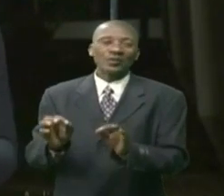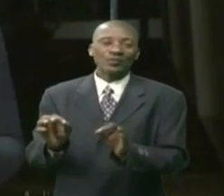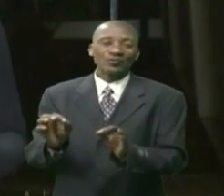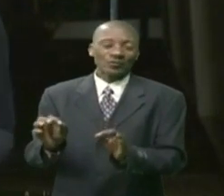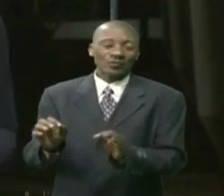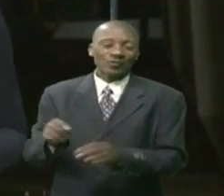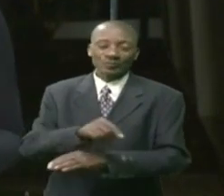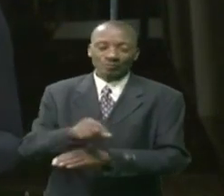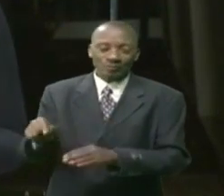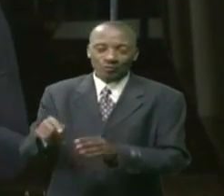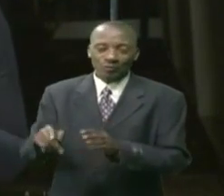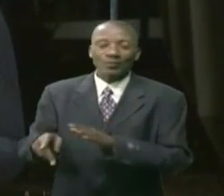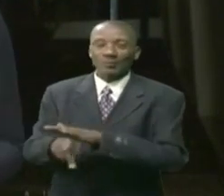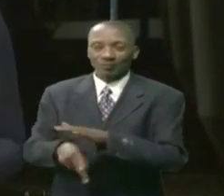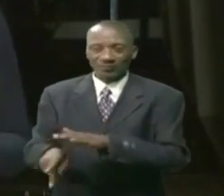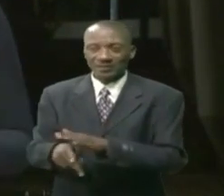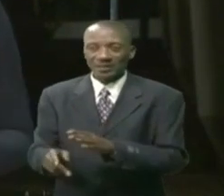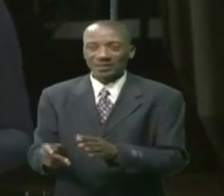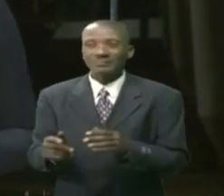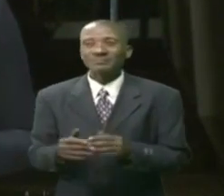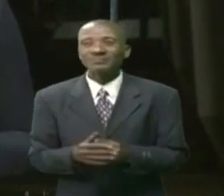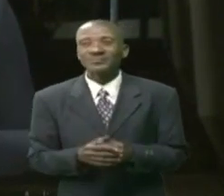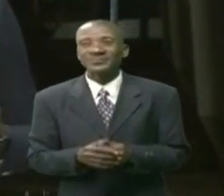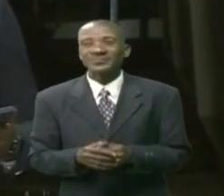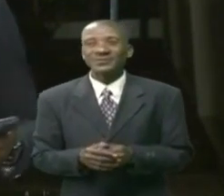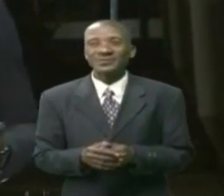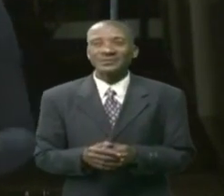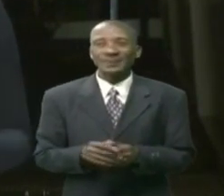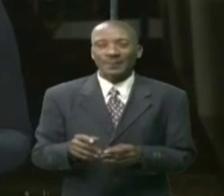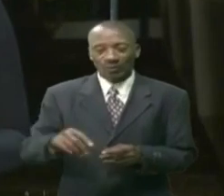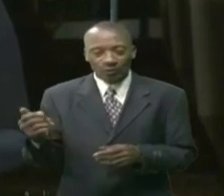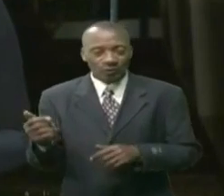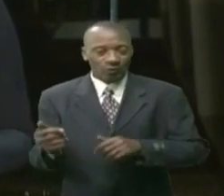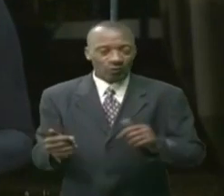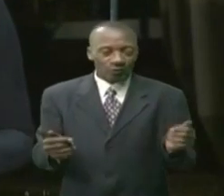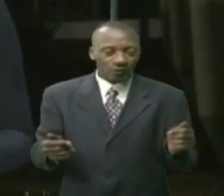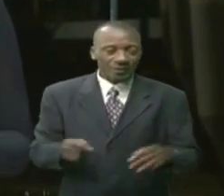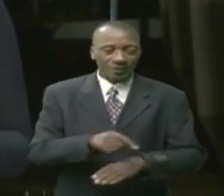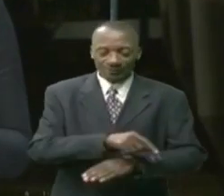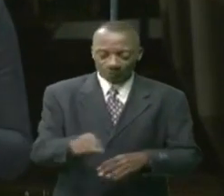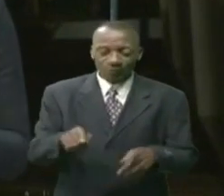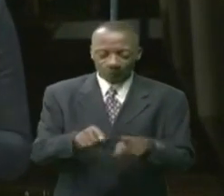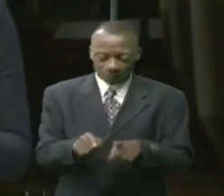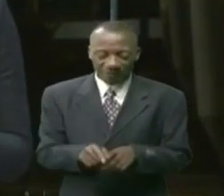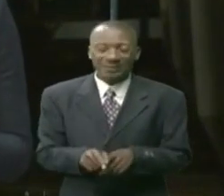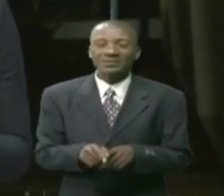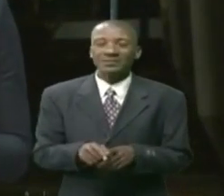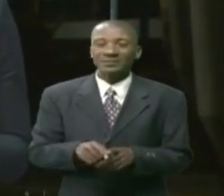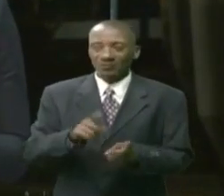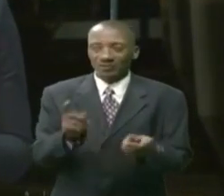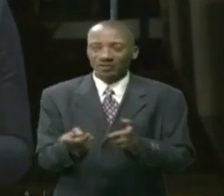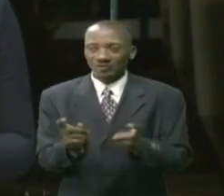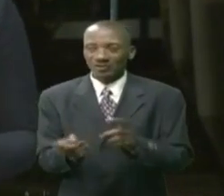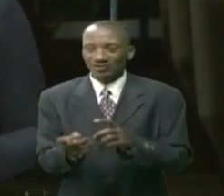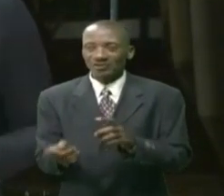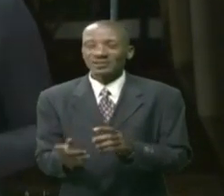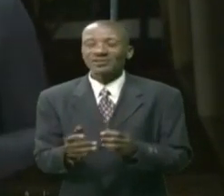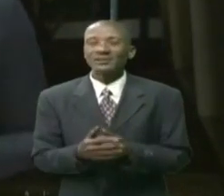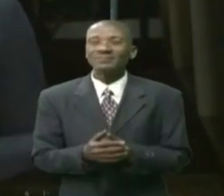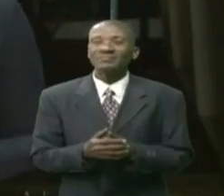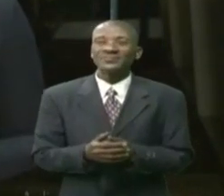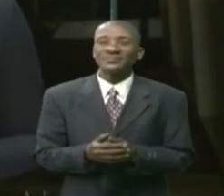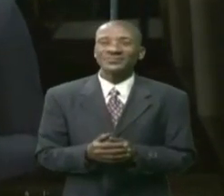autres infrastructures construites ici au Lualaba sont entre autres le barrage de Boussanga. Il a